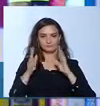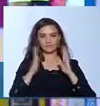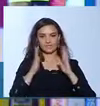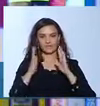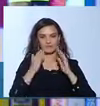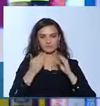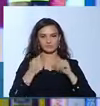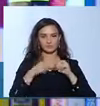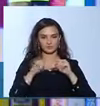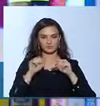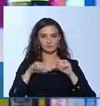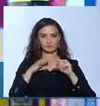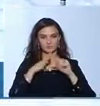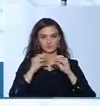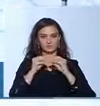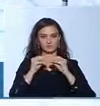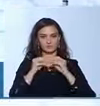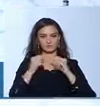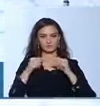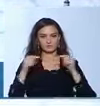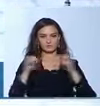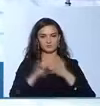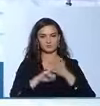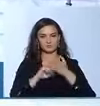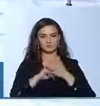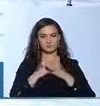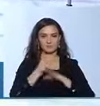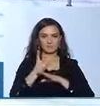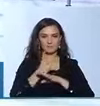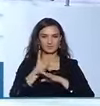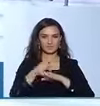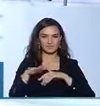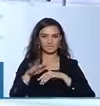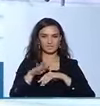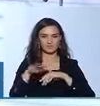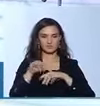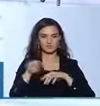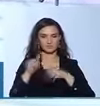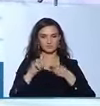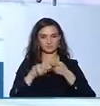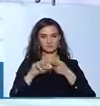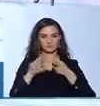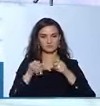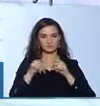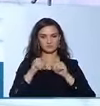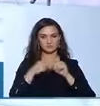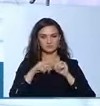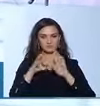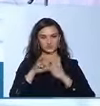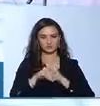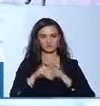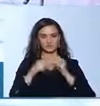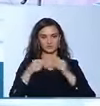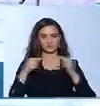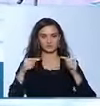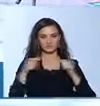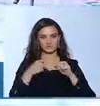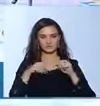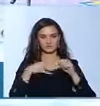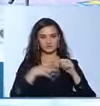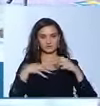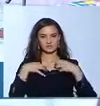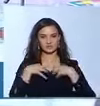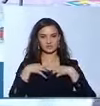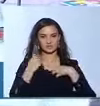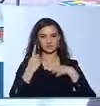რყევებზეც შეიძლება იმოქმედოს იგივე სხვა ფაქტორებმა, რა მავნე გარემო ფაქტორებმა, რაც ვისაუბრეთ და შინაგან ფაქტორებმა, რა თქმა უნდა, სტრესში